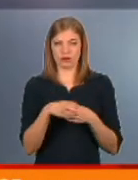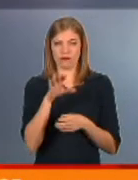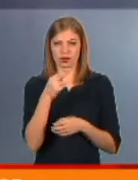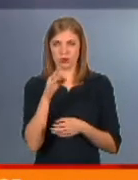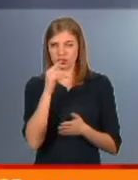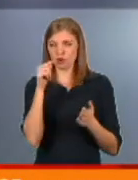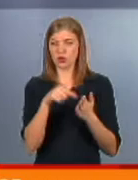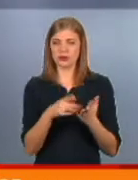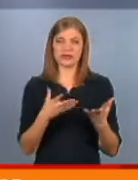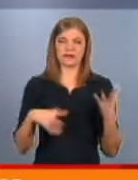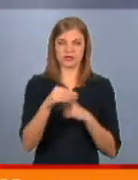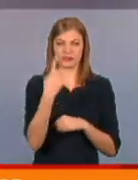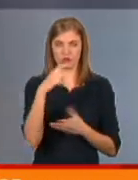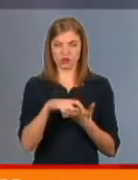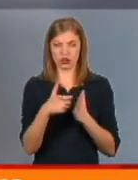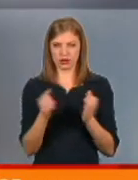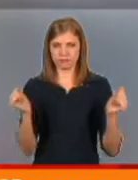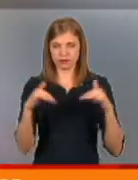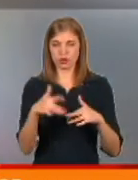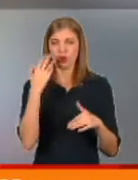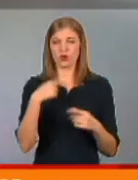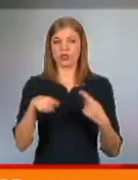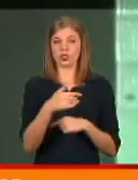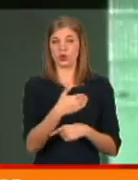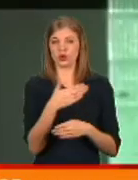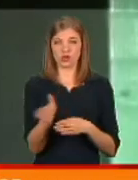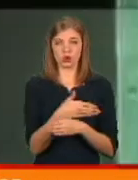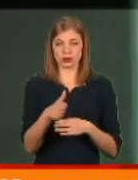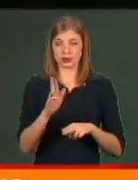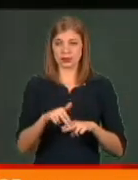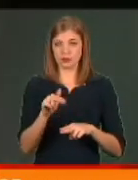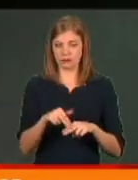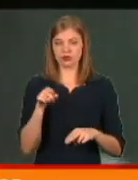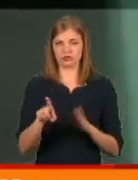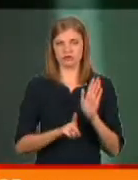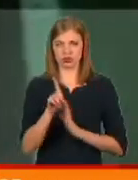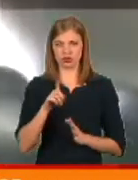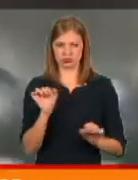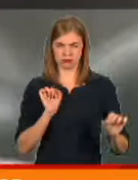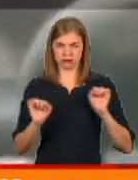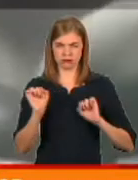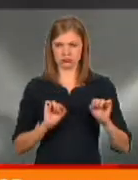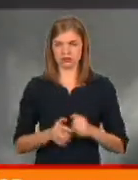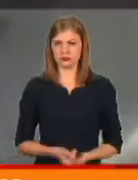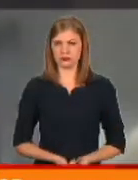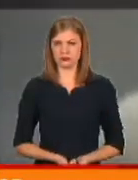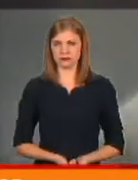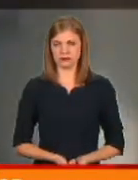торнадівці опинилися всі в одній камері. Коли їх намагалися розділити правоохоронці, ті зчинили опір.